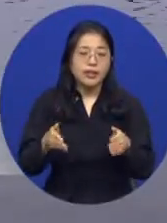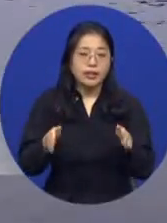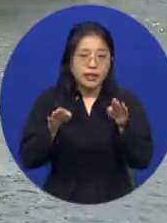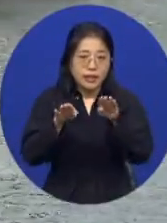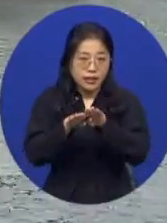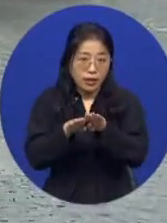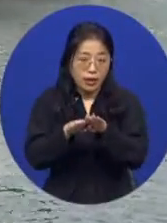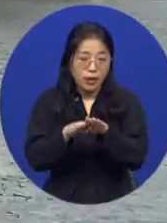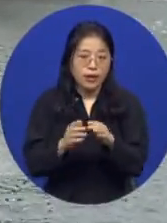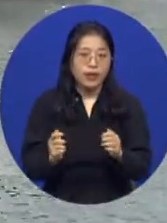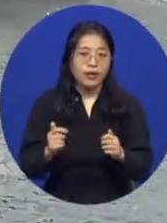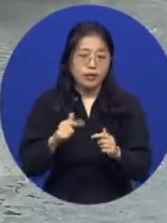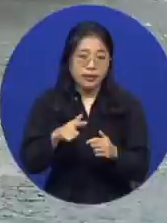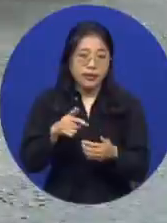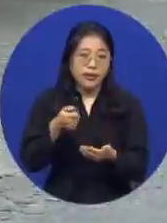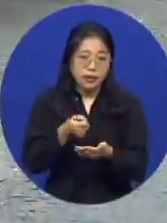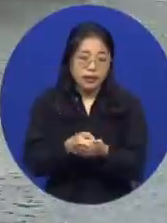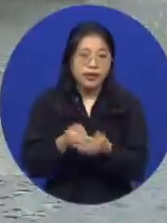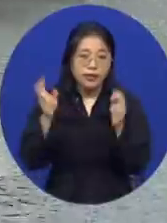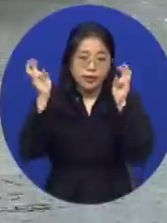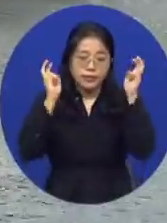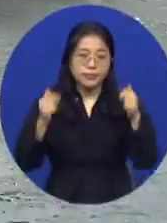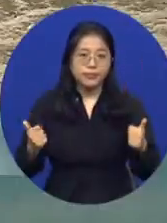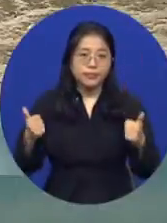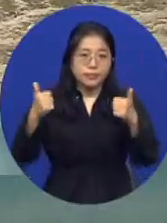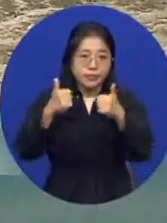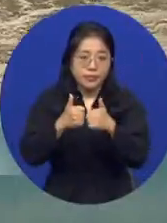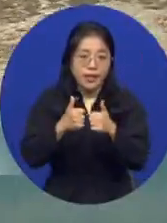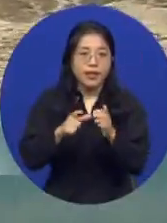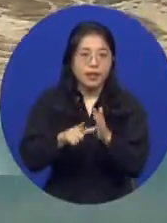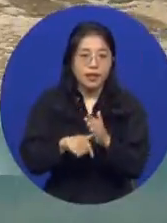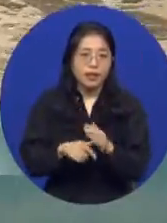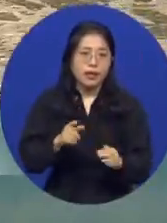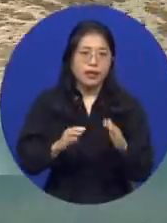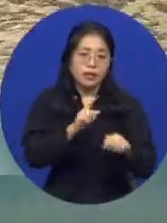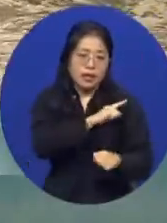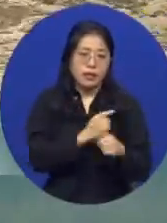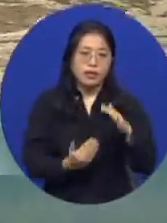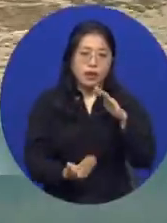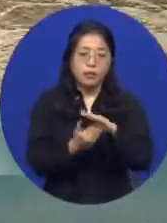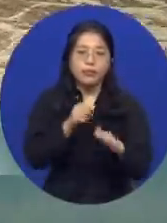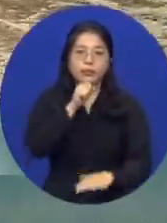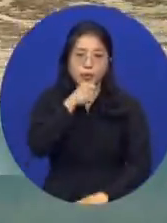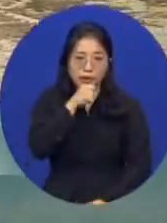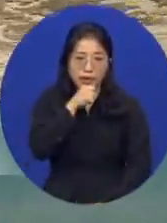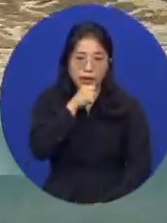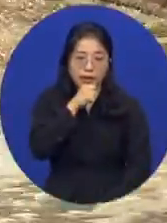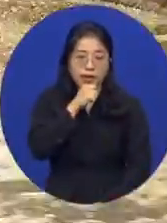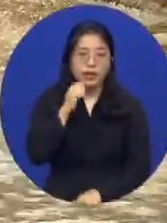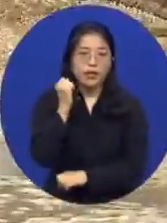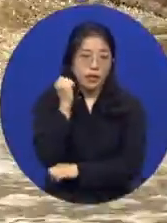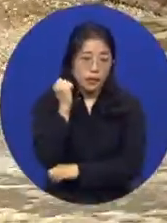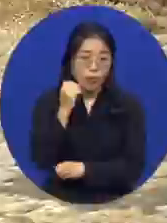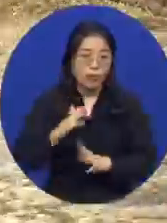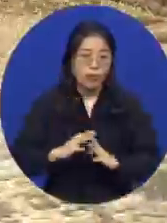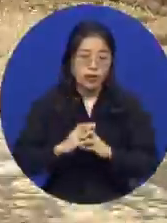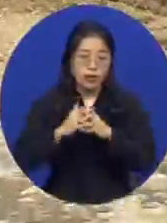참여한 업체 두곳 가운데 상하수도와 토목 분야에서 최고점을 받는 등 기본 설계